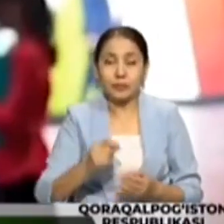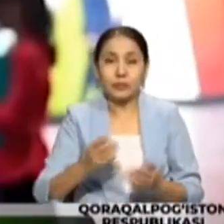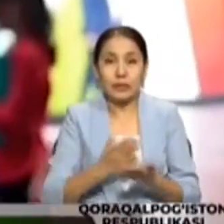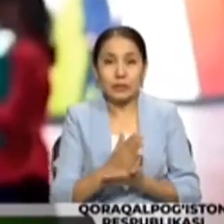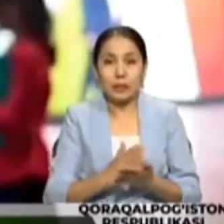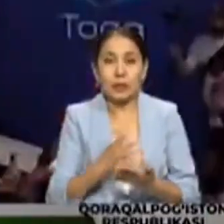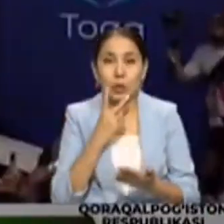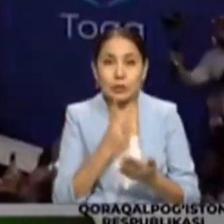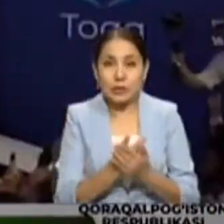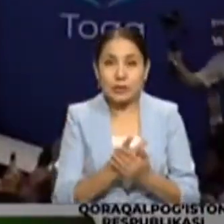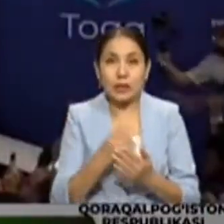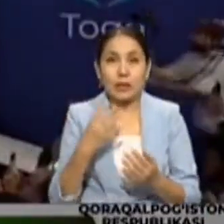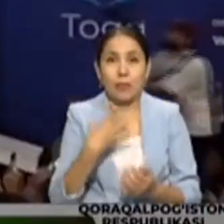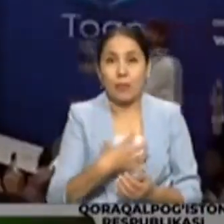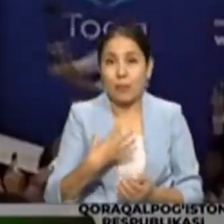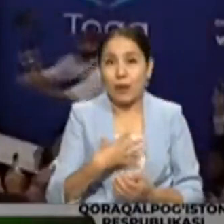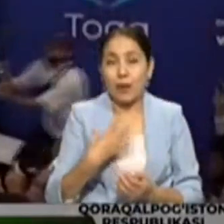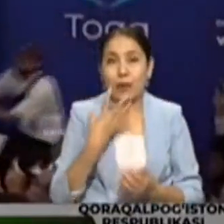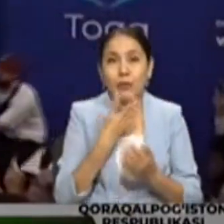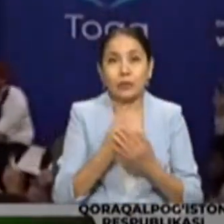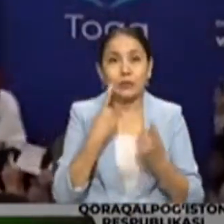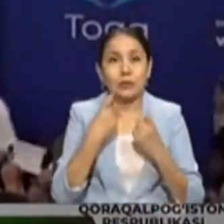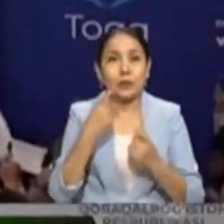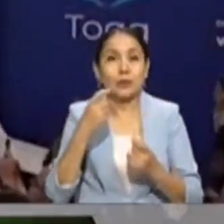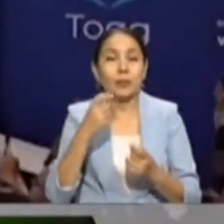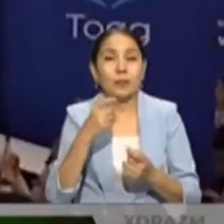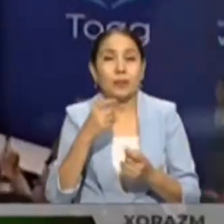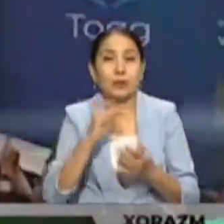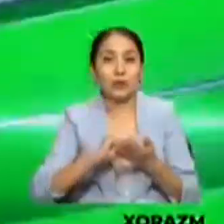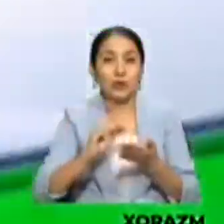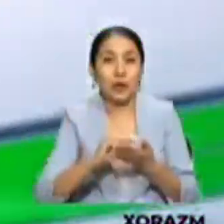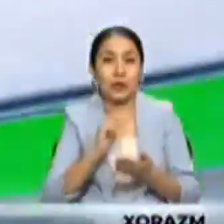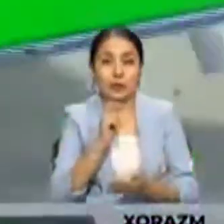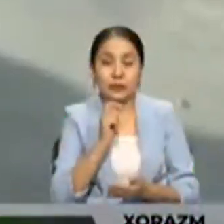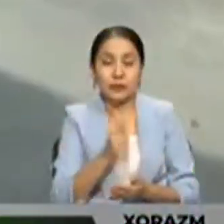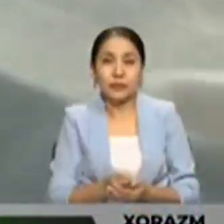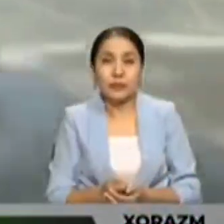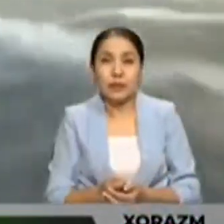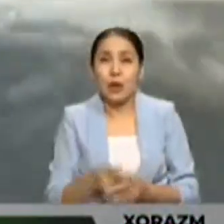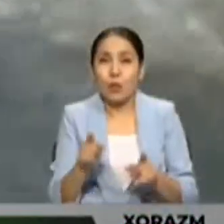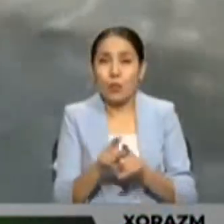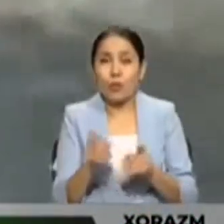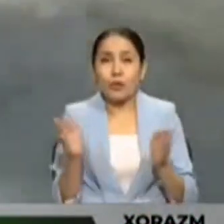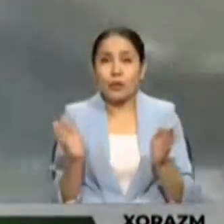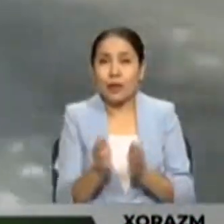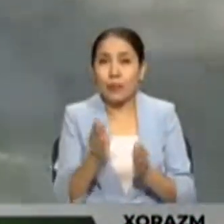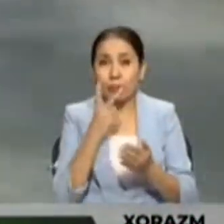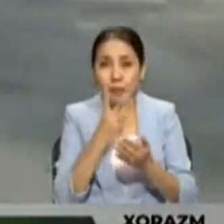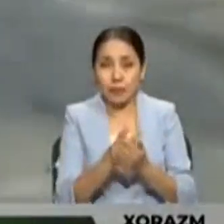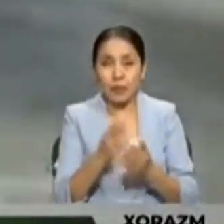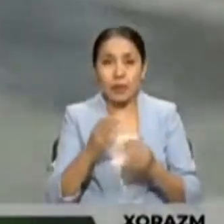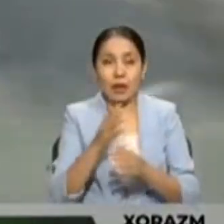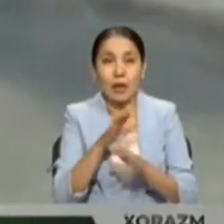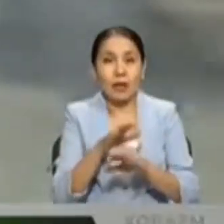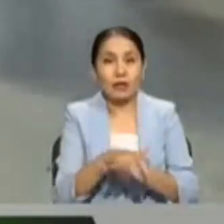ko'rsatishda va ma'lum maqsadlar uchun foydalaniladi, deydi jurnalist Jerome. Bu kamyob dengiz toshbaqalari yana Fors